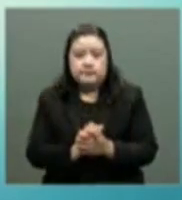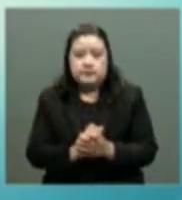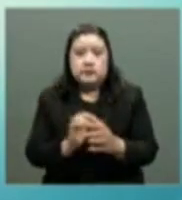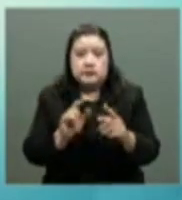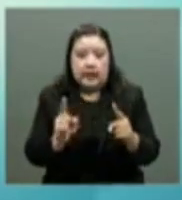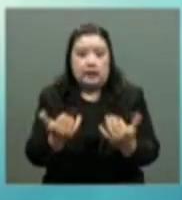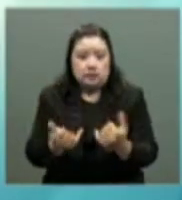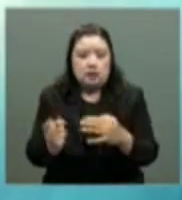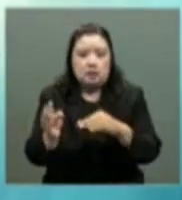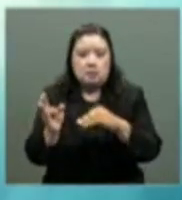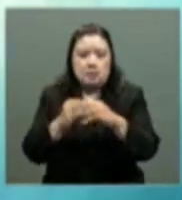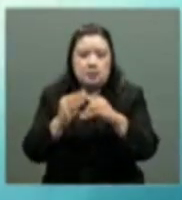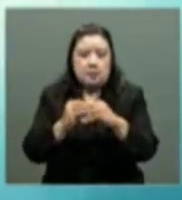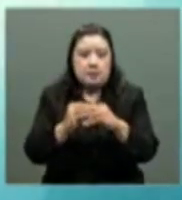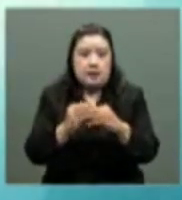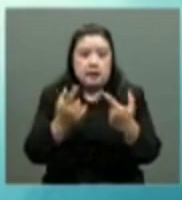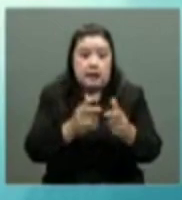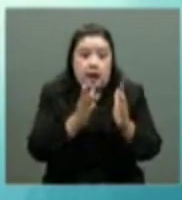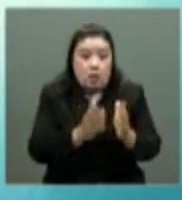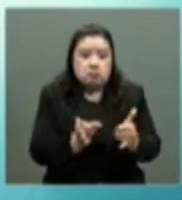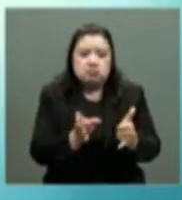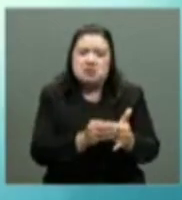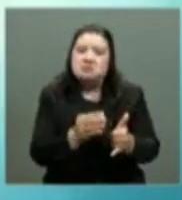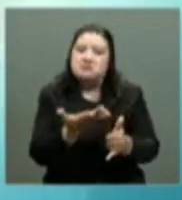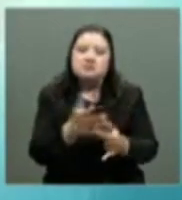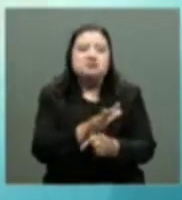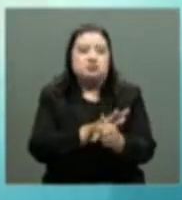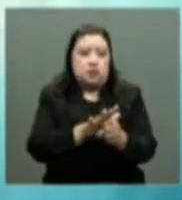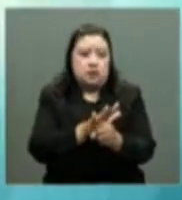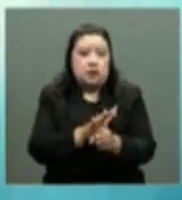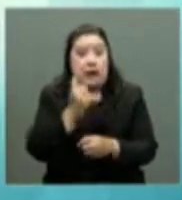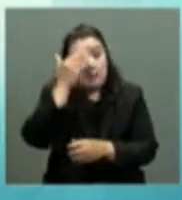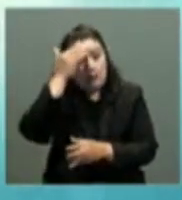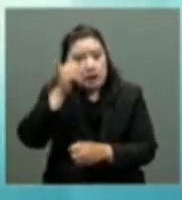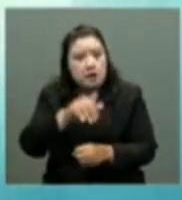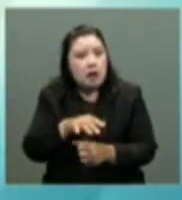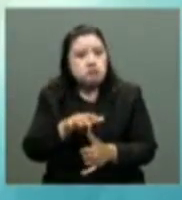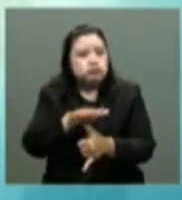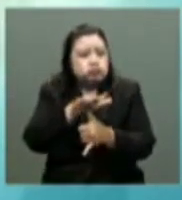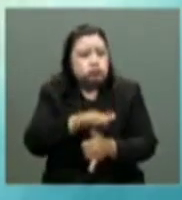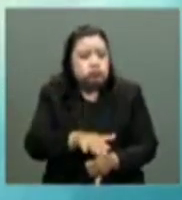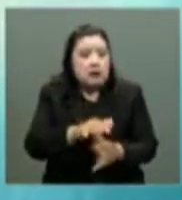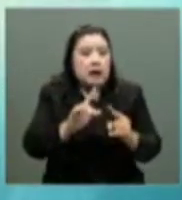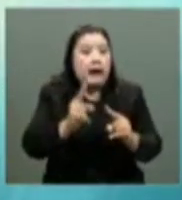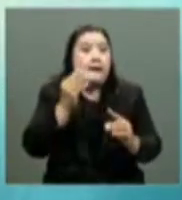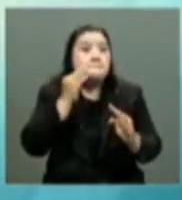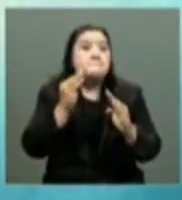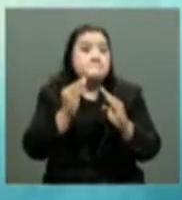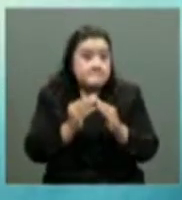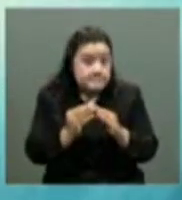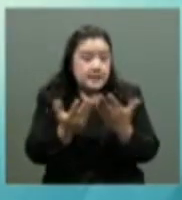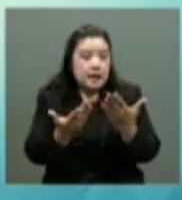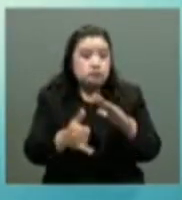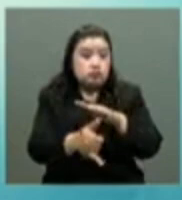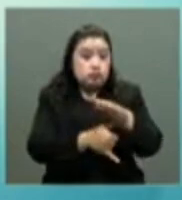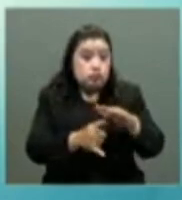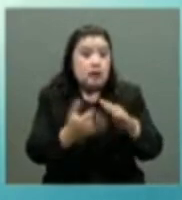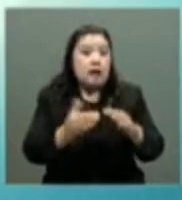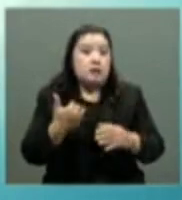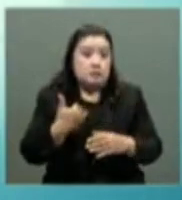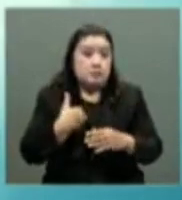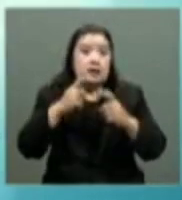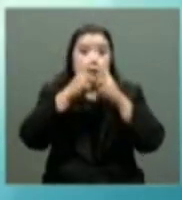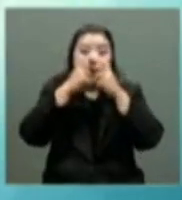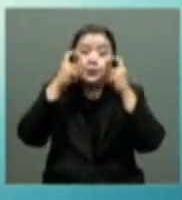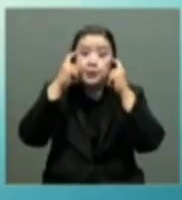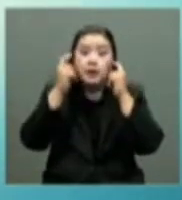ซ็นต์จะเพิ่มแต่จำนวนคนไม่เพิ่มมากอันนี้เราควบคุมได้ถ้าท่านอยู่ในบ้านด้วยท่านใช้หน้ากากอน